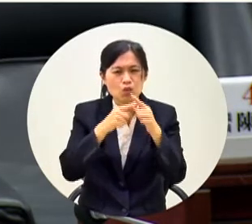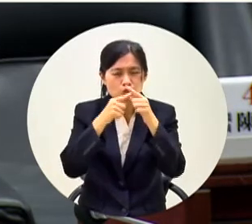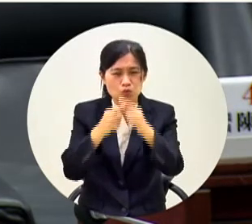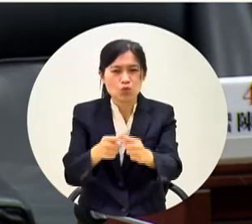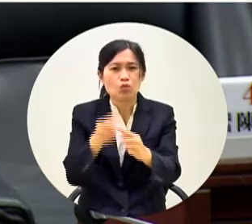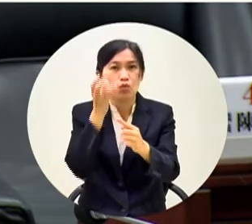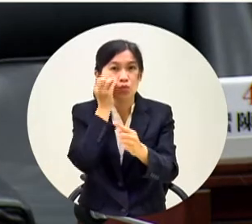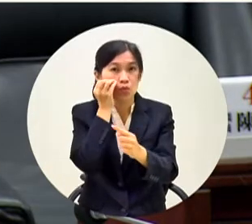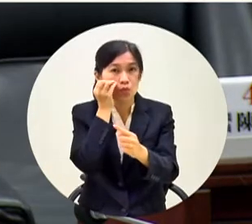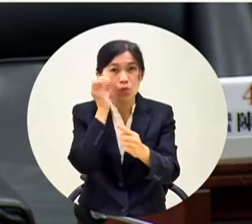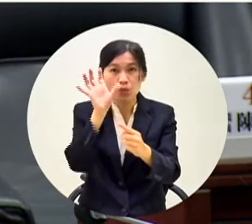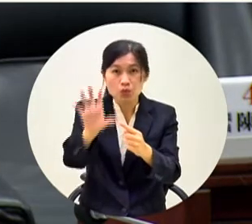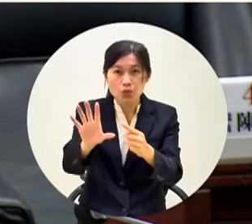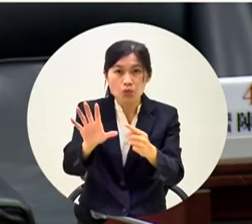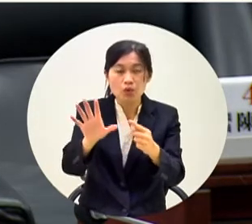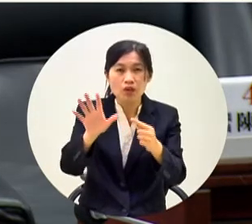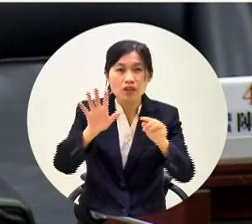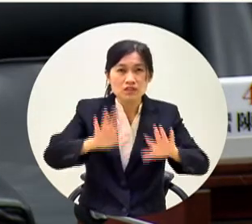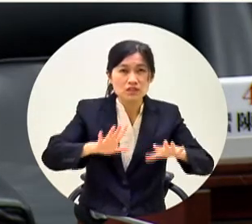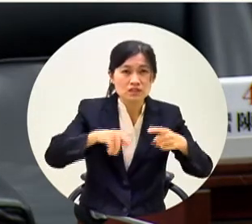这个